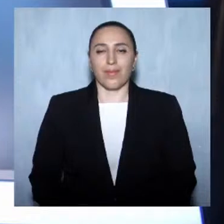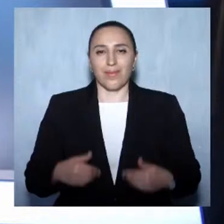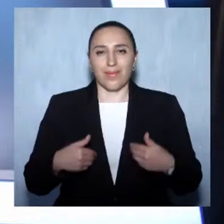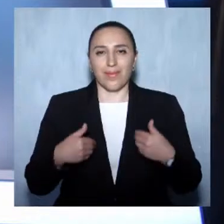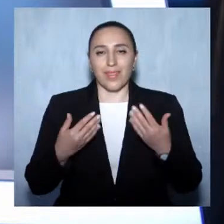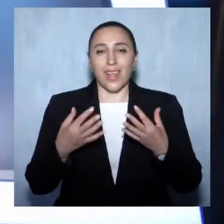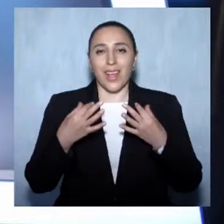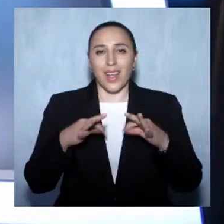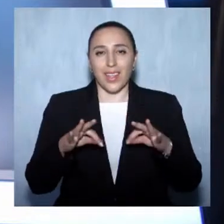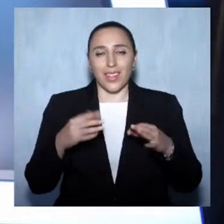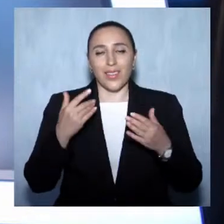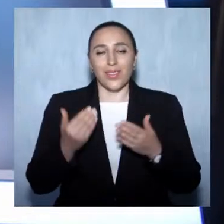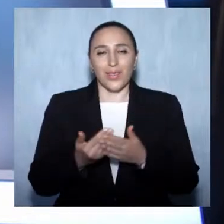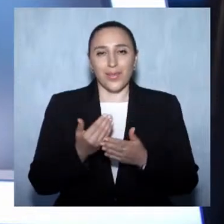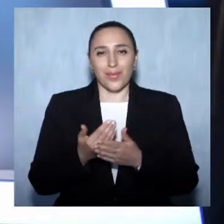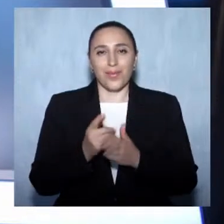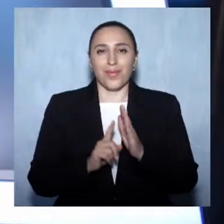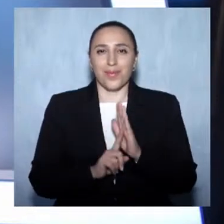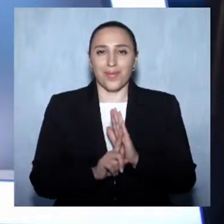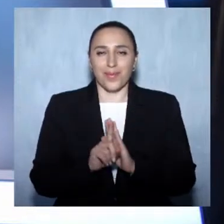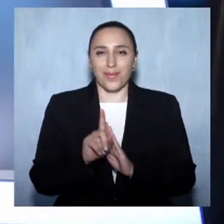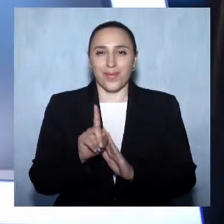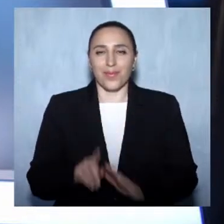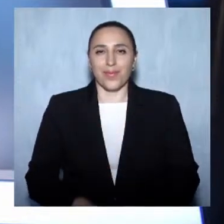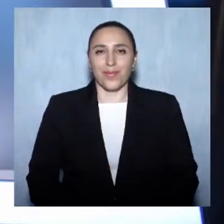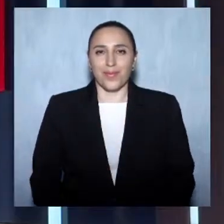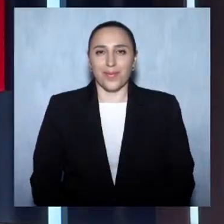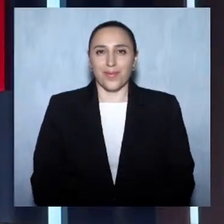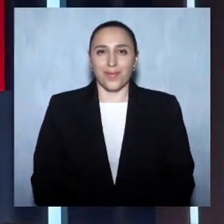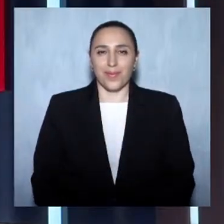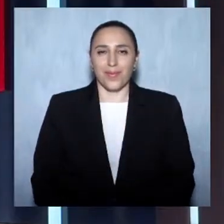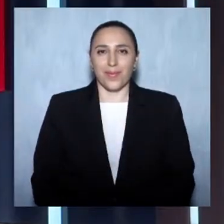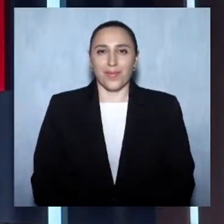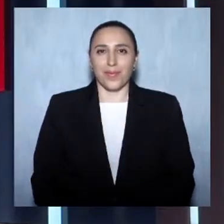Արի երեկո ազատության ուղիղ եթերում լրատվական կենտրոնն է։